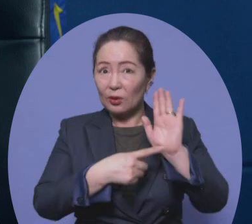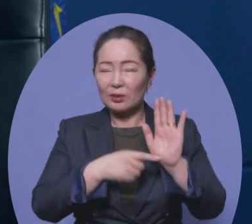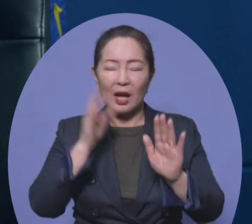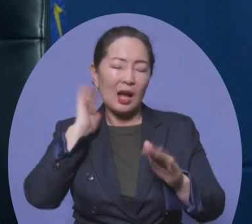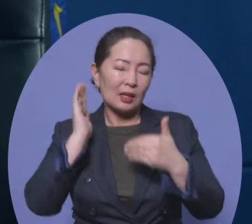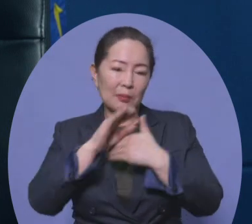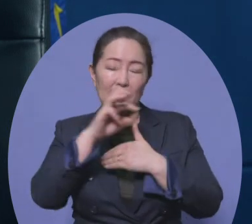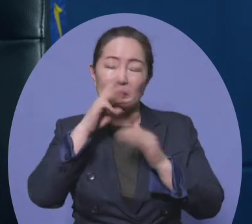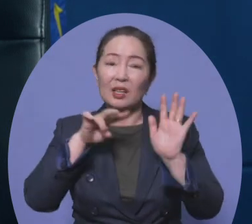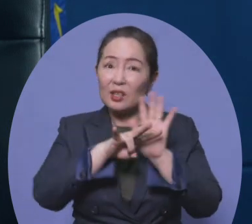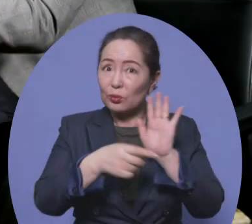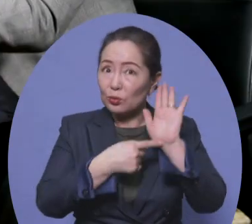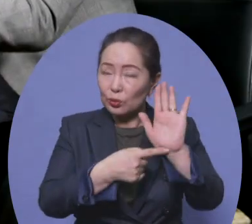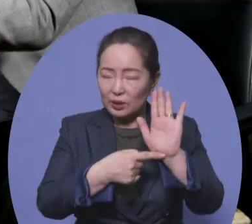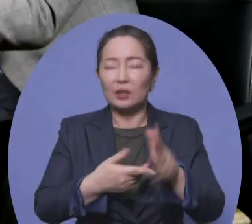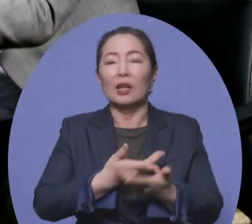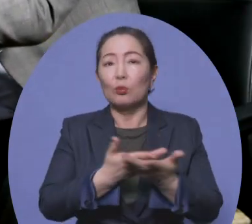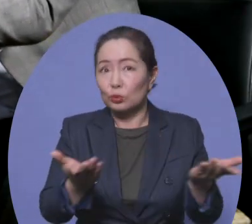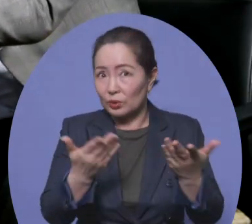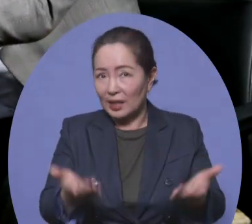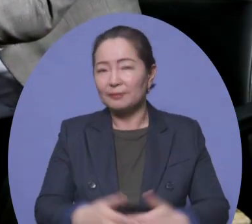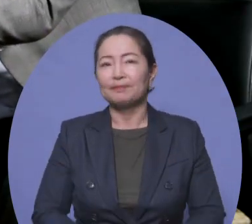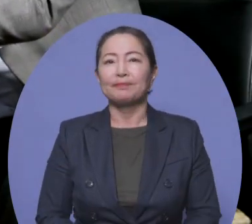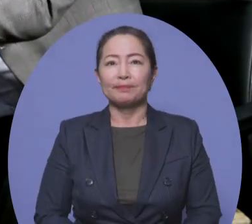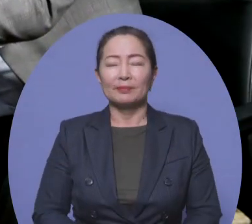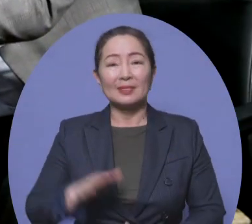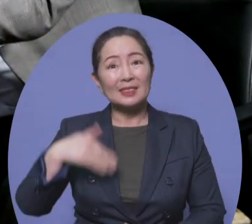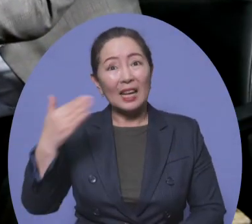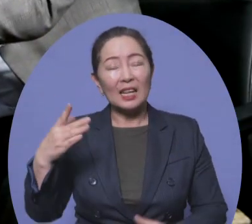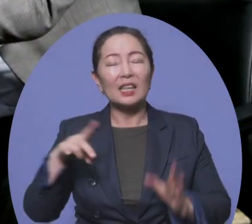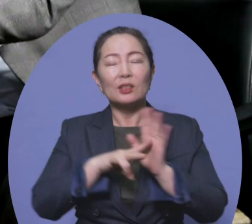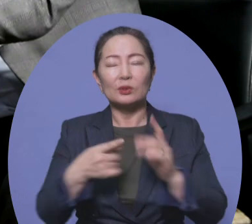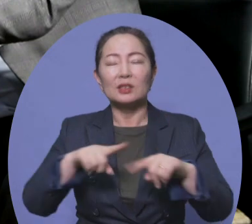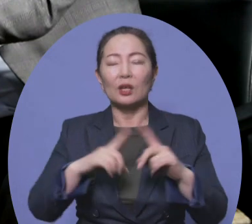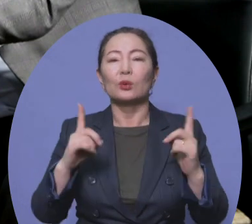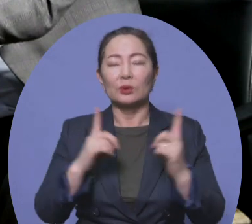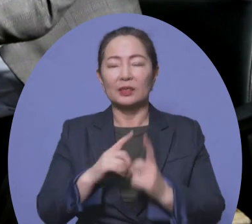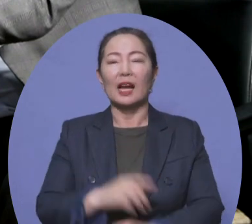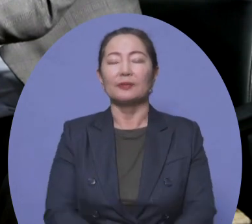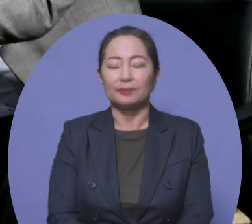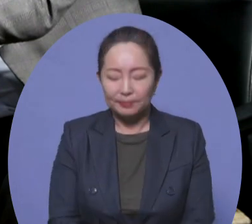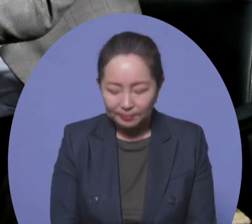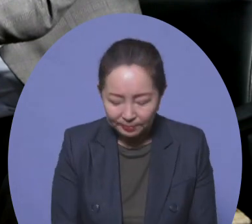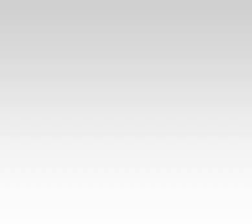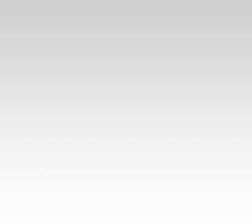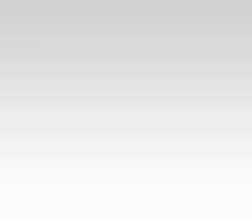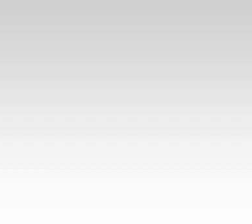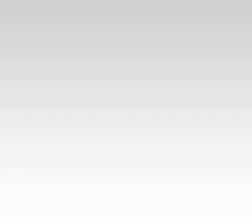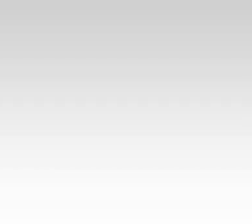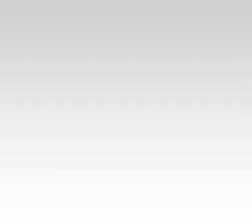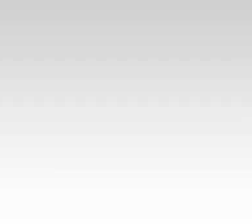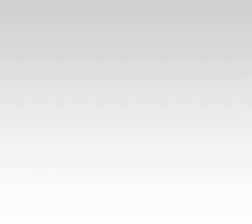бэлтгэн хүрэгдэг авилттай тэмцэх газрын мэдээлэл нөтрүүлгийн ээлж дугаар зүгт таахын төлөө. Дараагийн нөтрүүлгээр иргэн уулзтлаа. Түр баяртай.